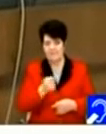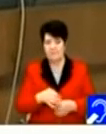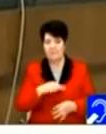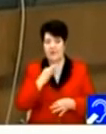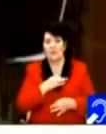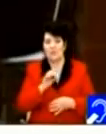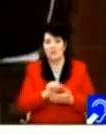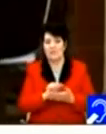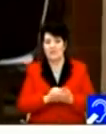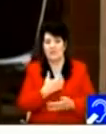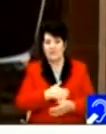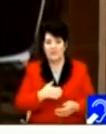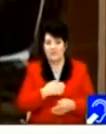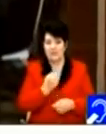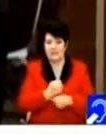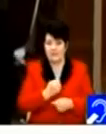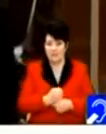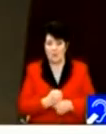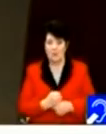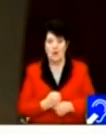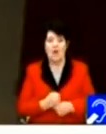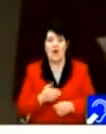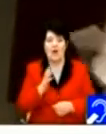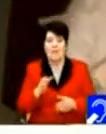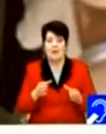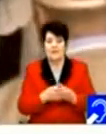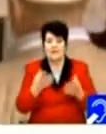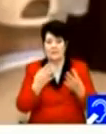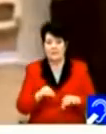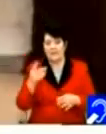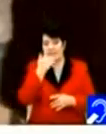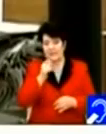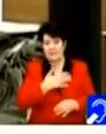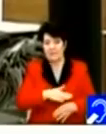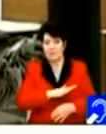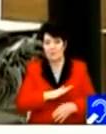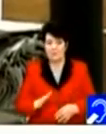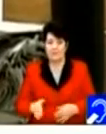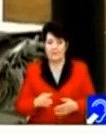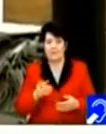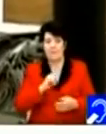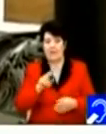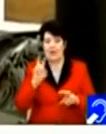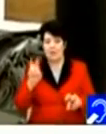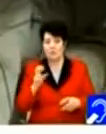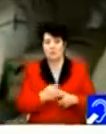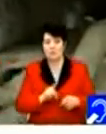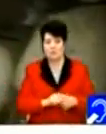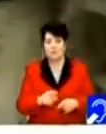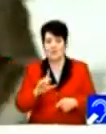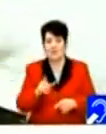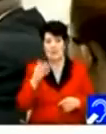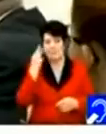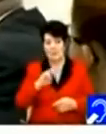dosare importante aflate în lucru. Și liderii Partidului Social Democrat s-au declarat nemulțumiți de conținutul și de modul în care a fost